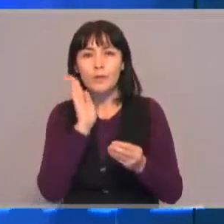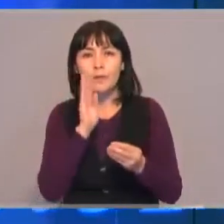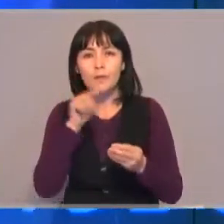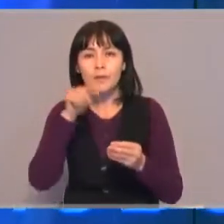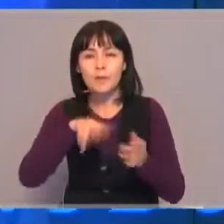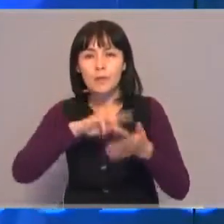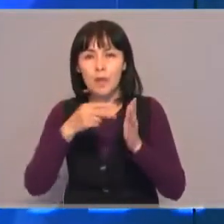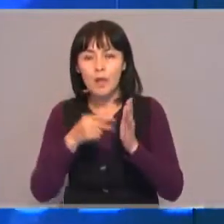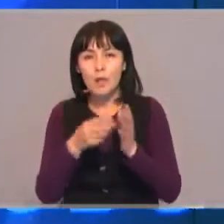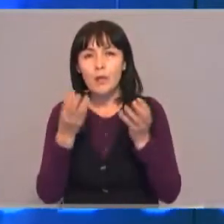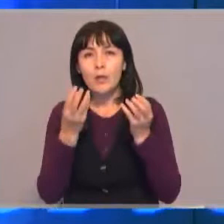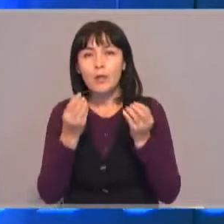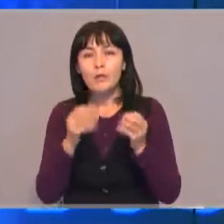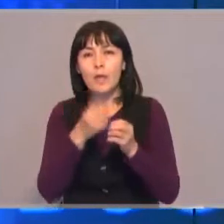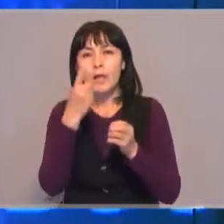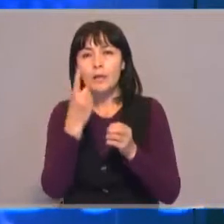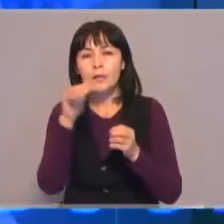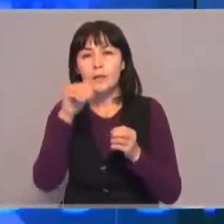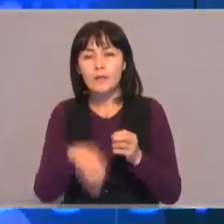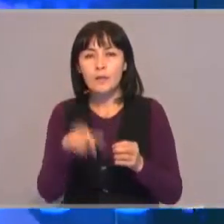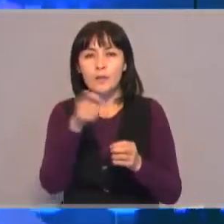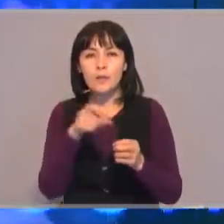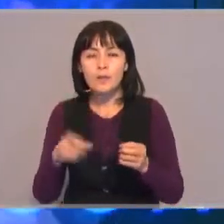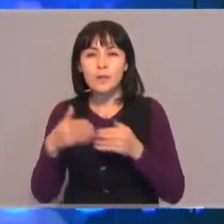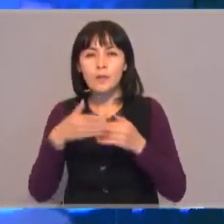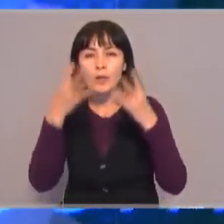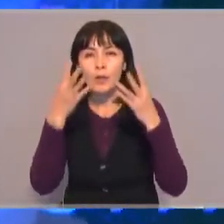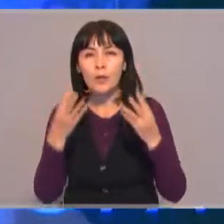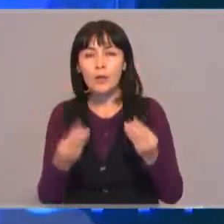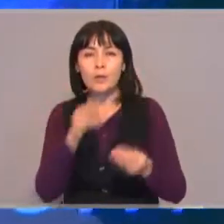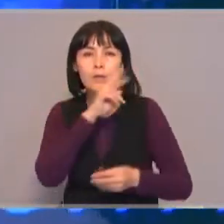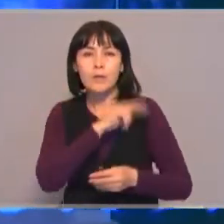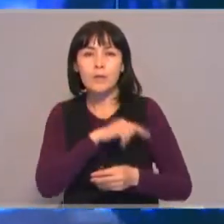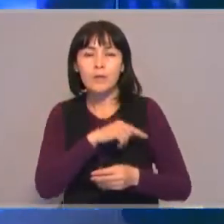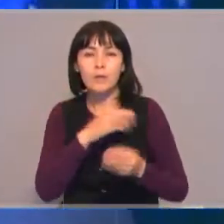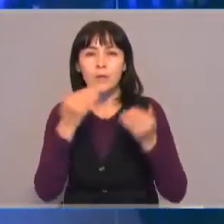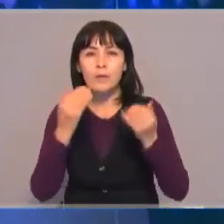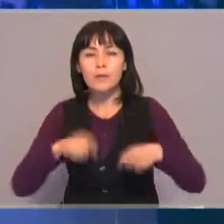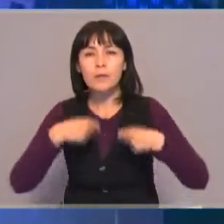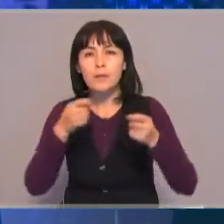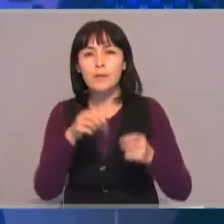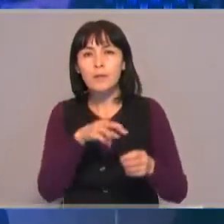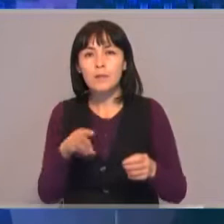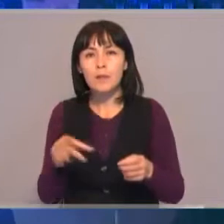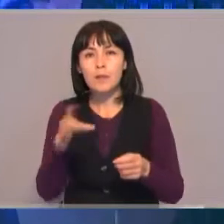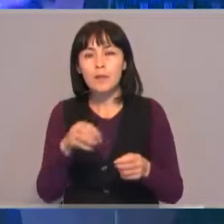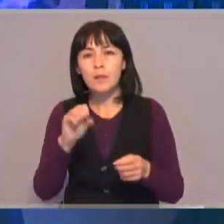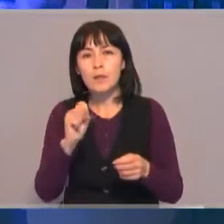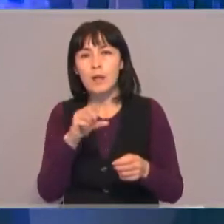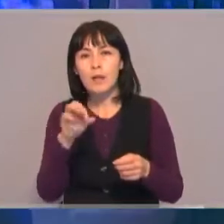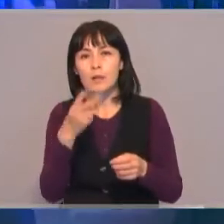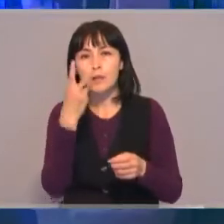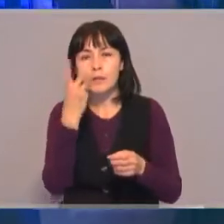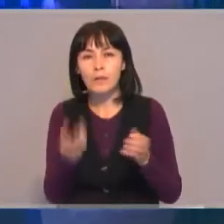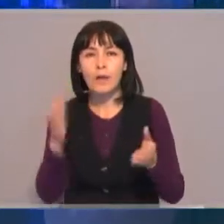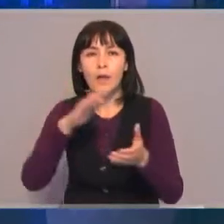здесь планируют подключить 11 тысяч жителей. Накануне с работой по водообеспечению в микрорайоне Асар-2